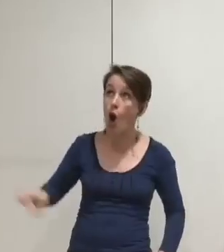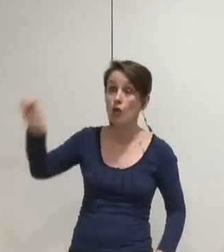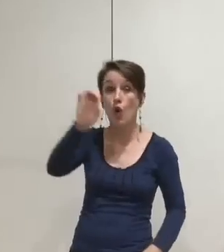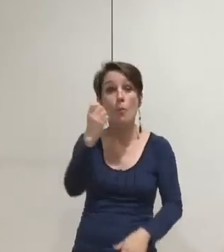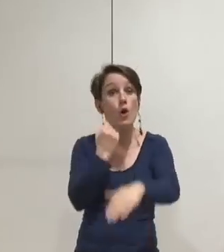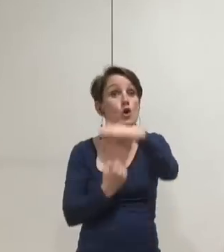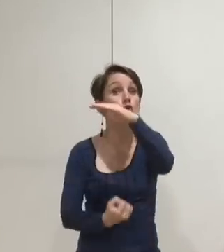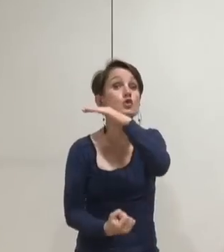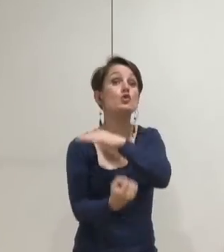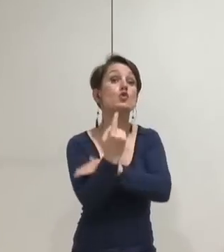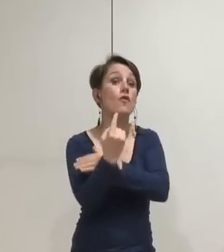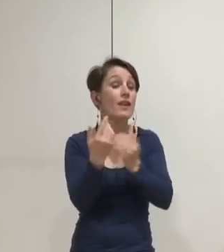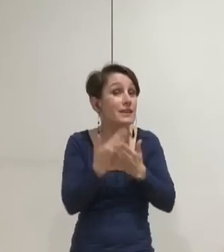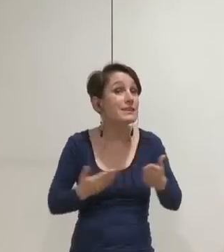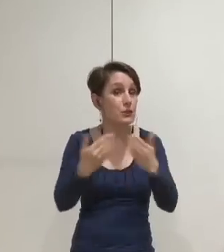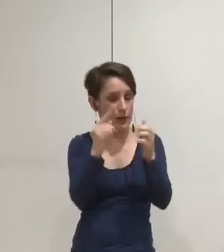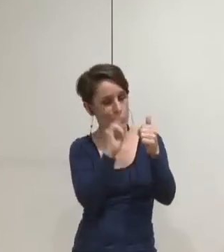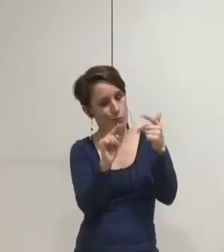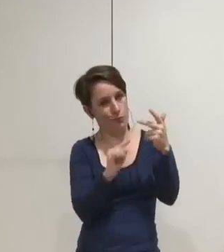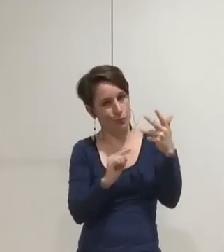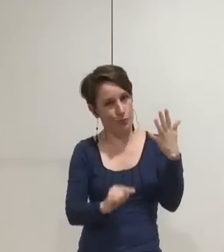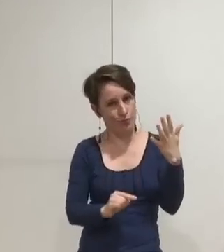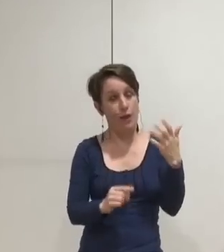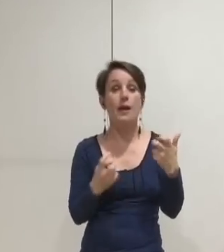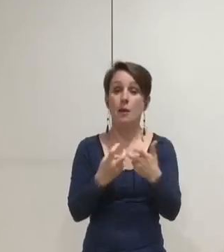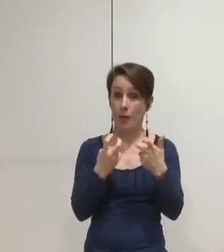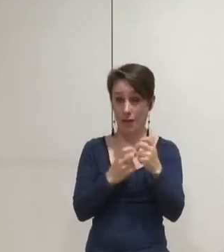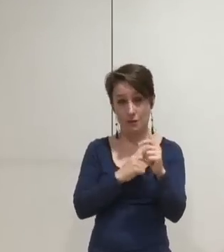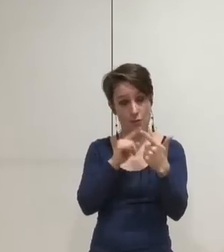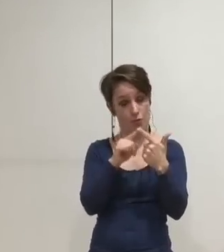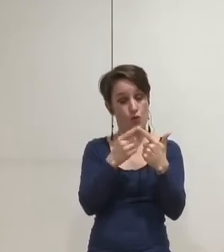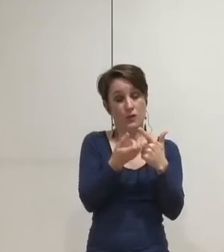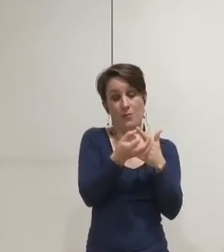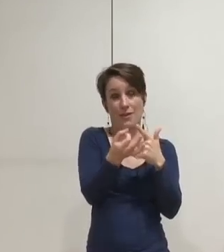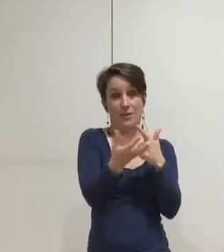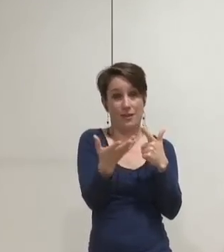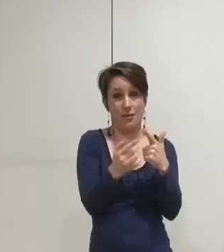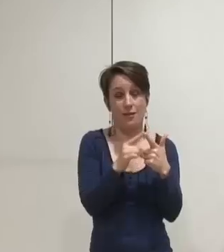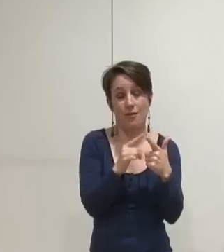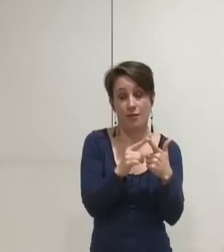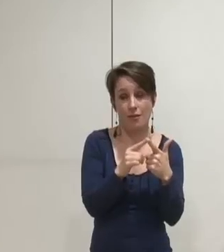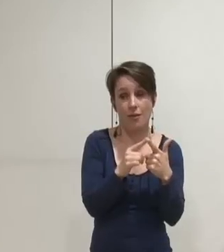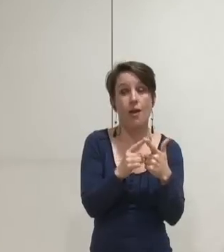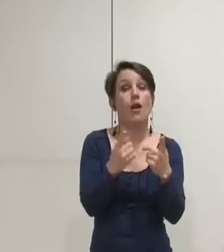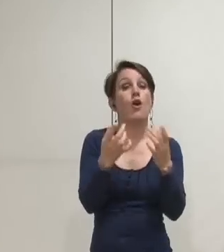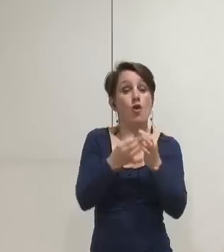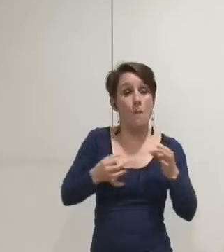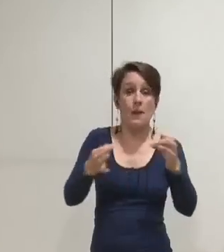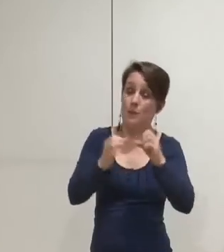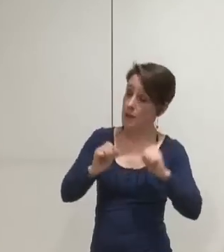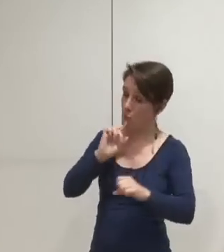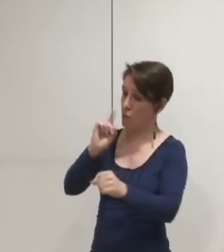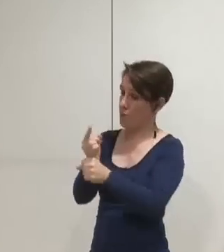a plusieurs l'une d'entre elles la seconde exception et que les États peuvent restreindre la libre circulation des